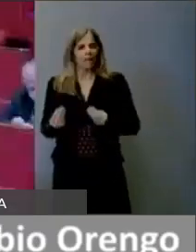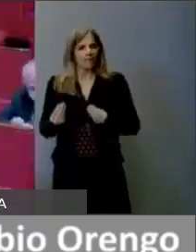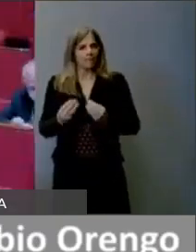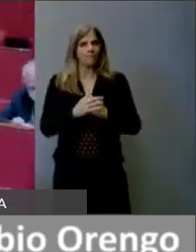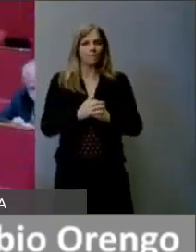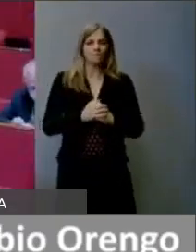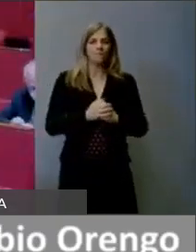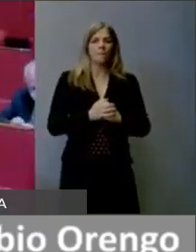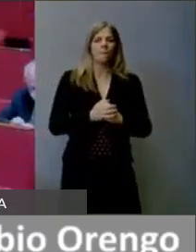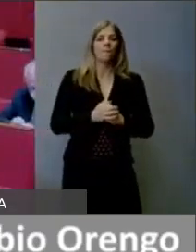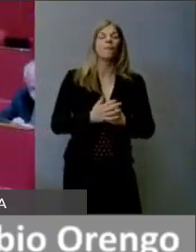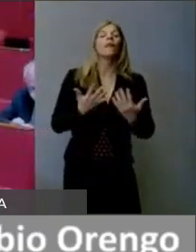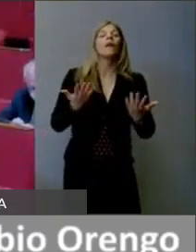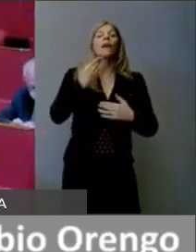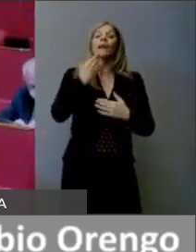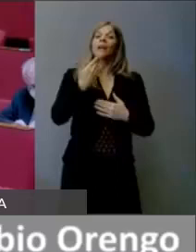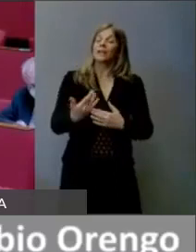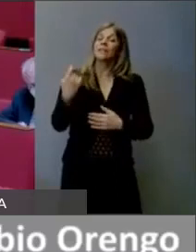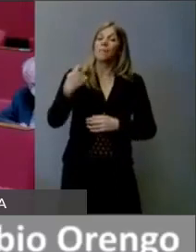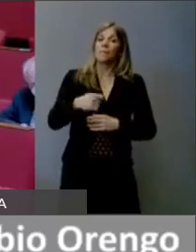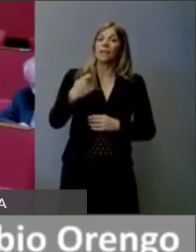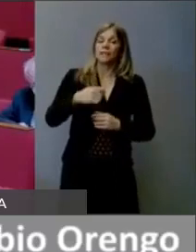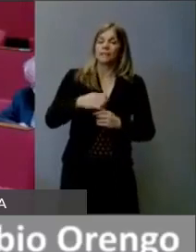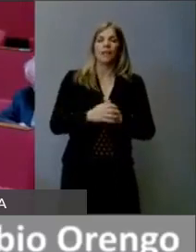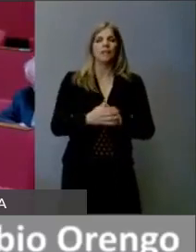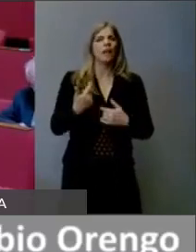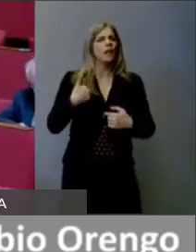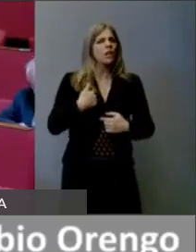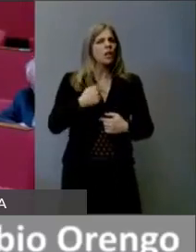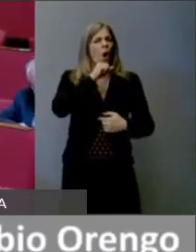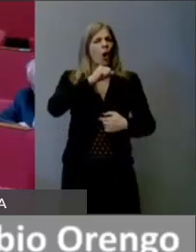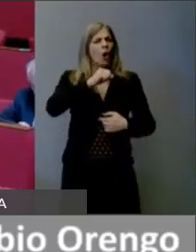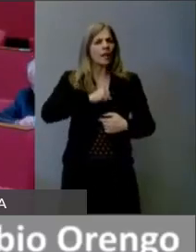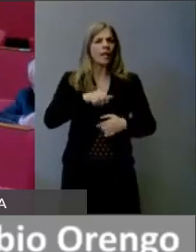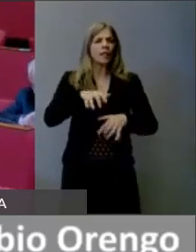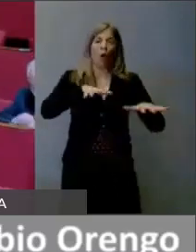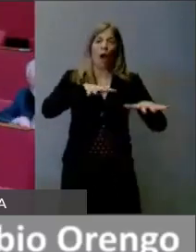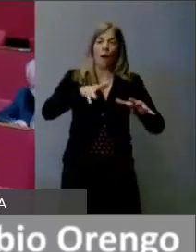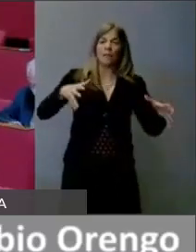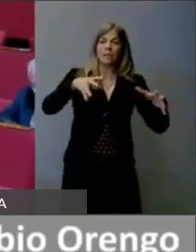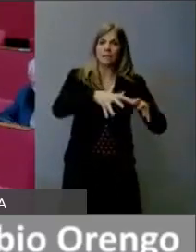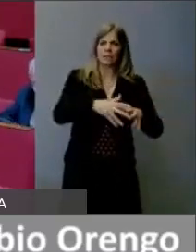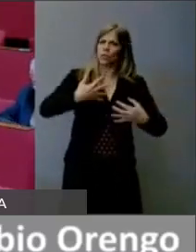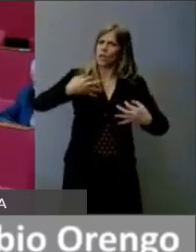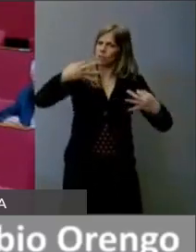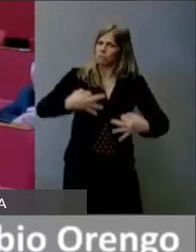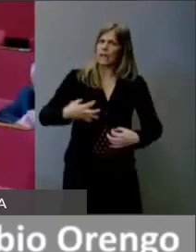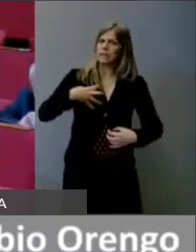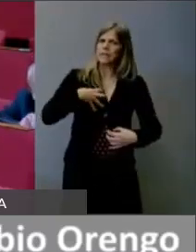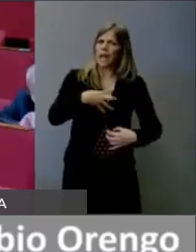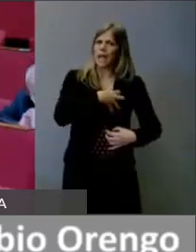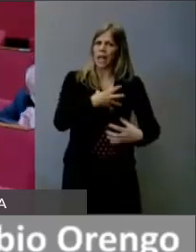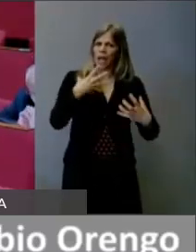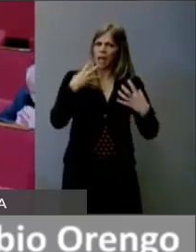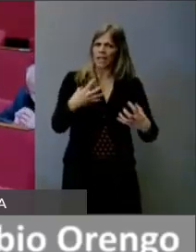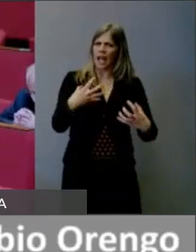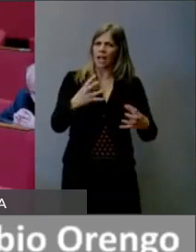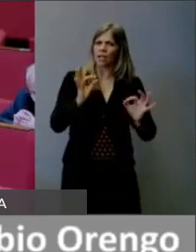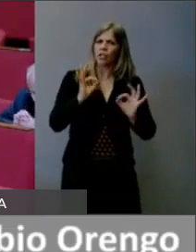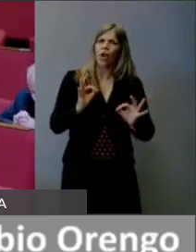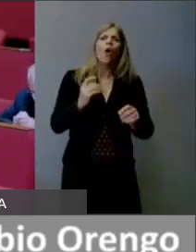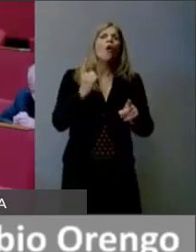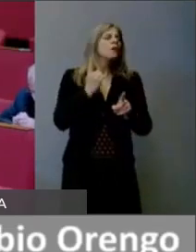Grazie, Presidente. Io credo che un'amministrazione seria non possa delegare la partecipazione